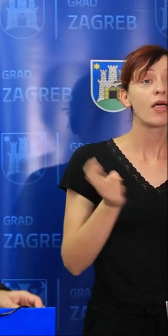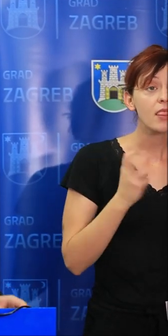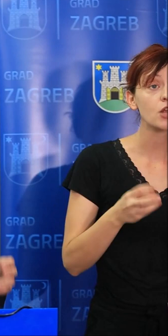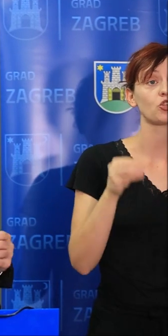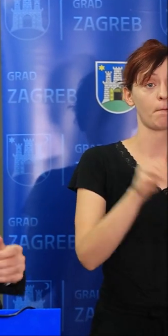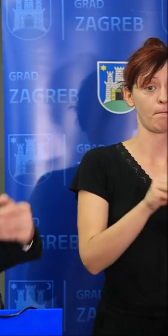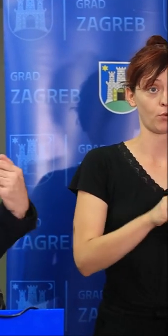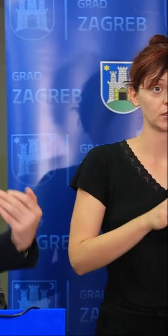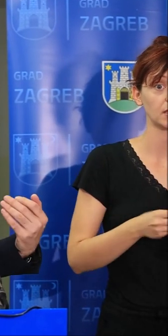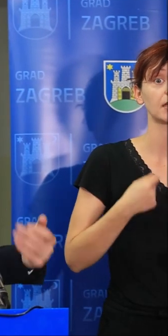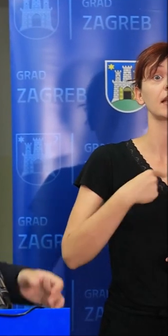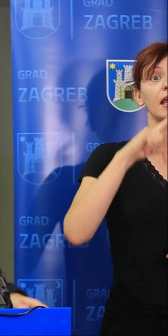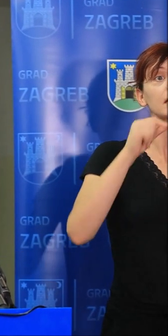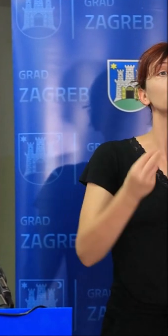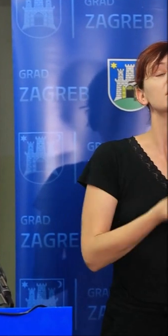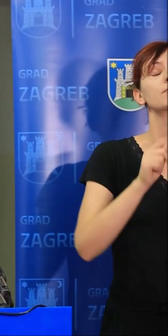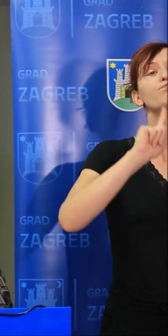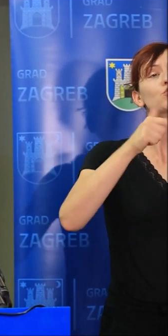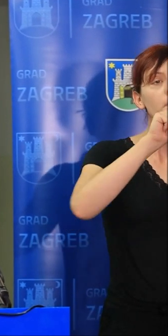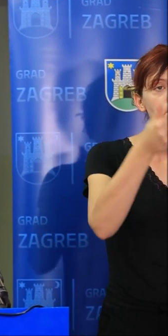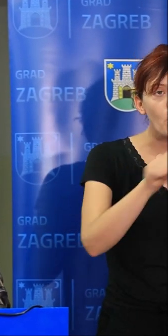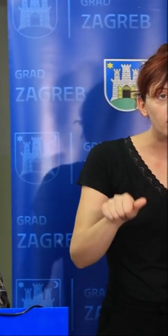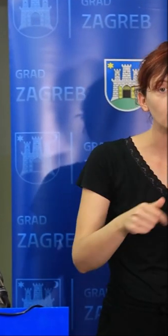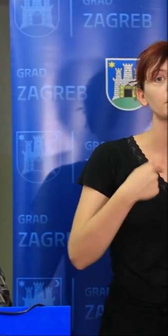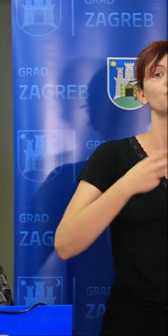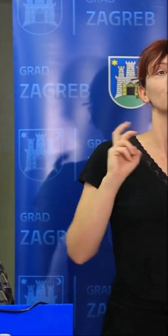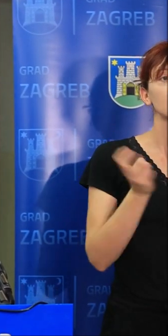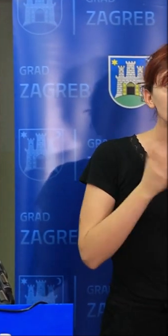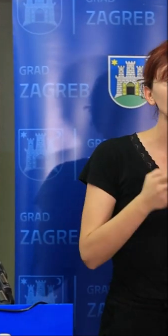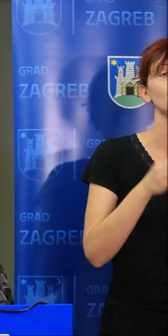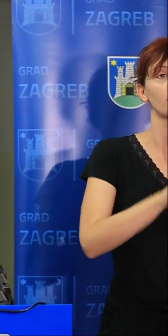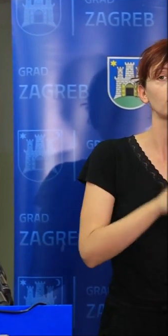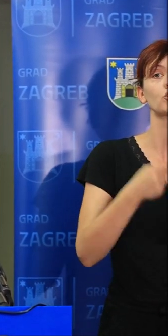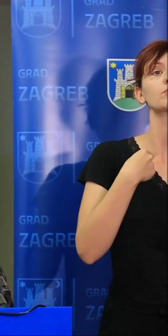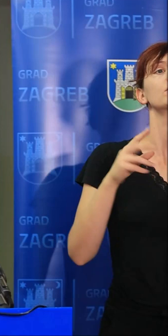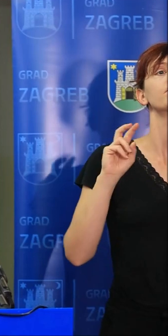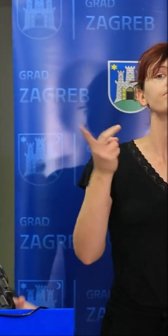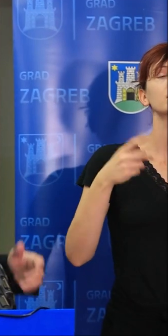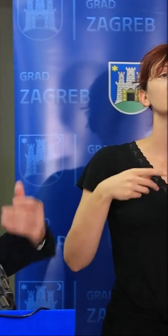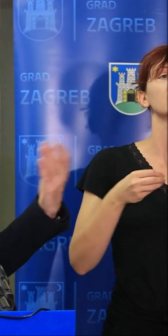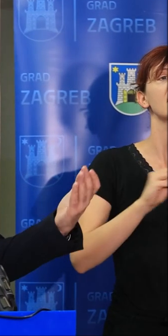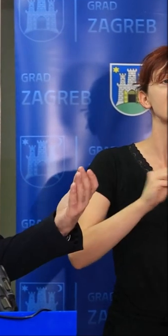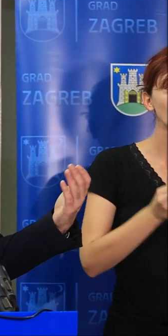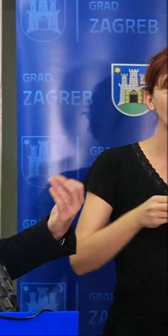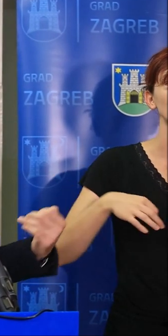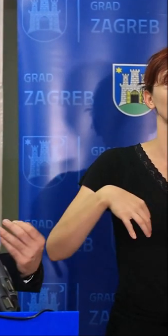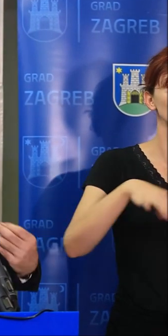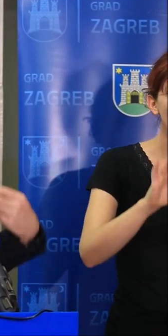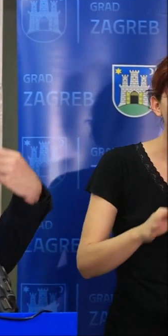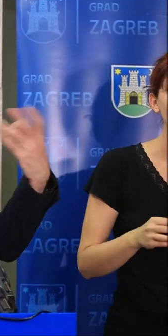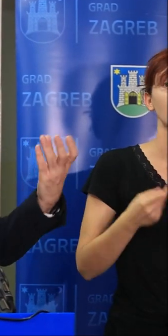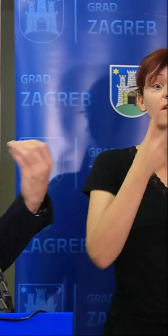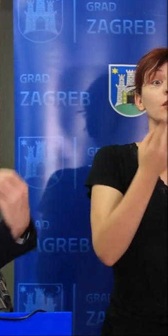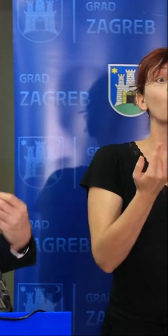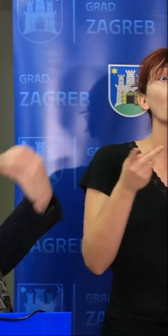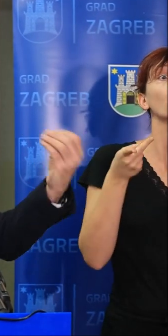podatke, da idemo sa nekim drugim modelom, tražili smo podatke koje smo jako dugo čekali od Trgovačkog suda, da vidimo koliko uopće takvih poduzeća, ako više